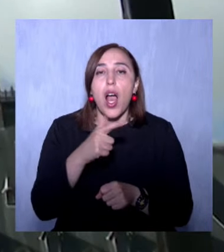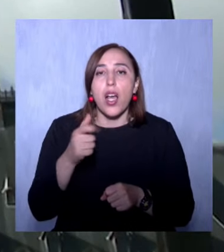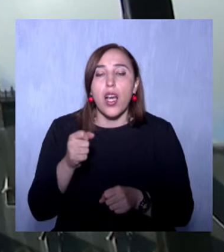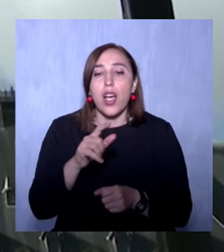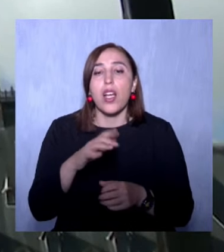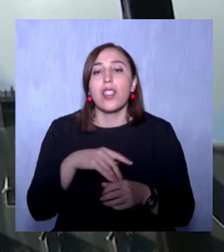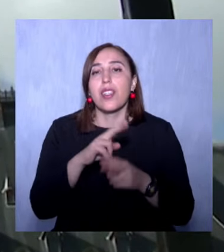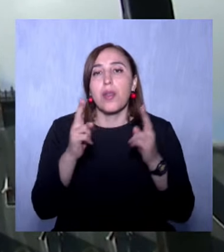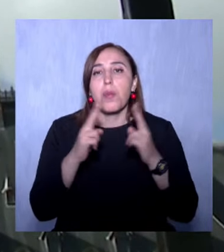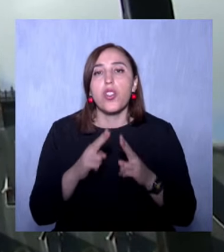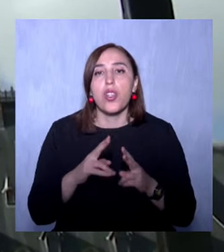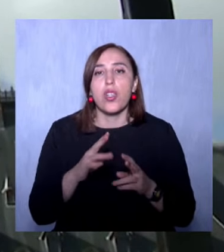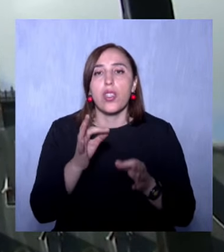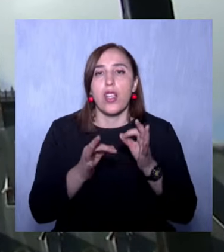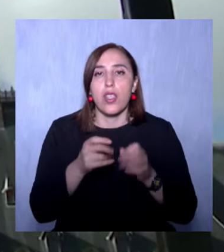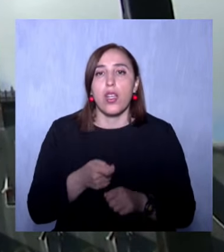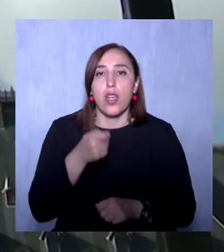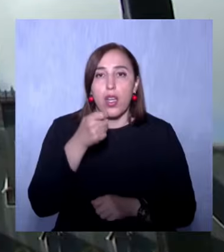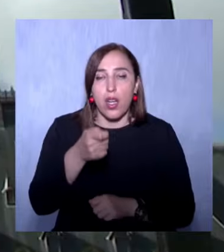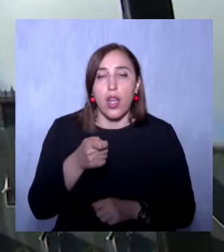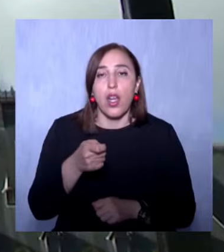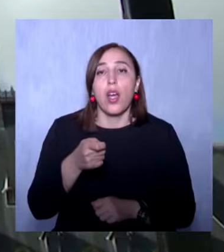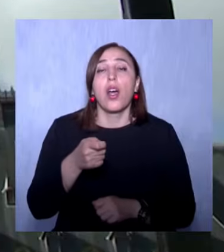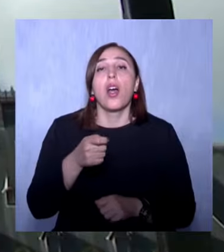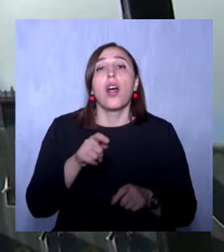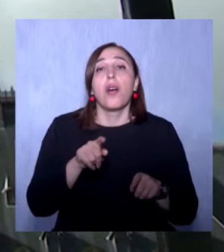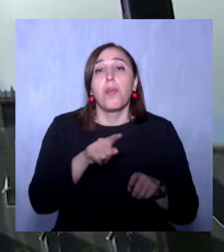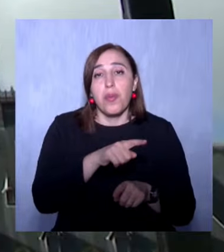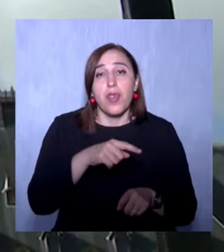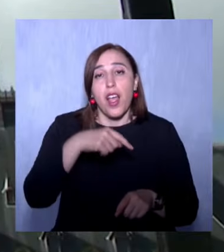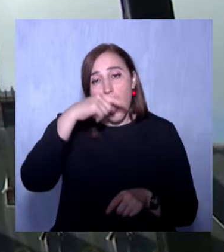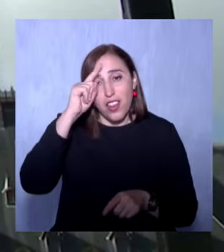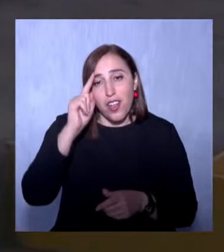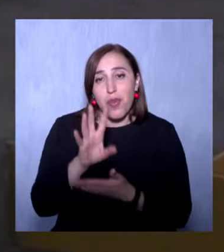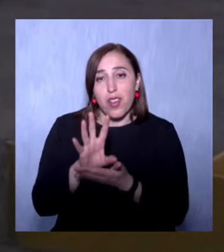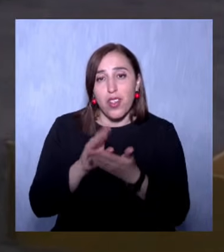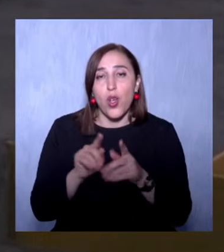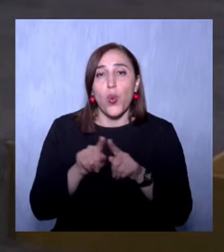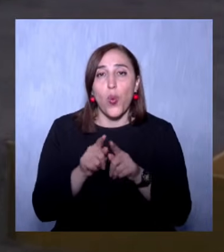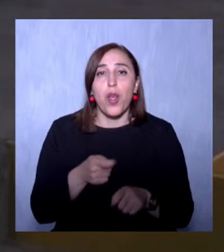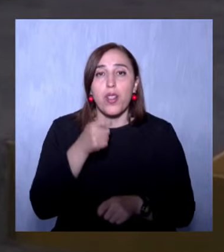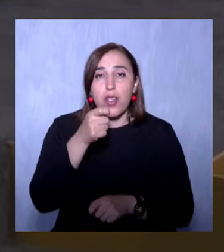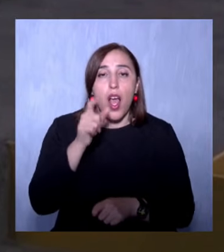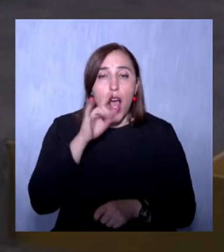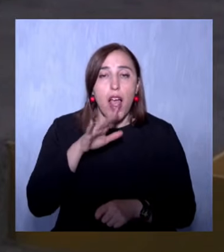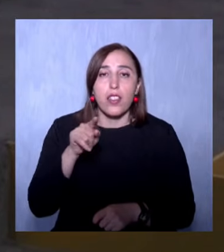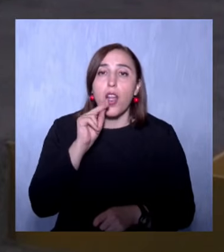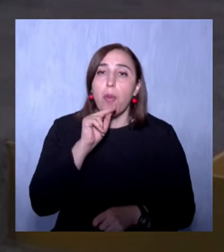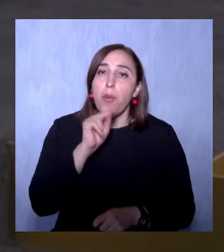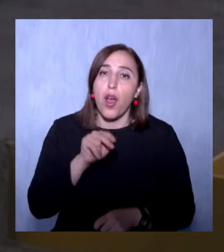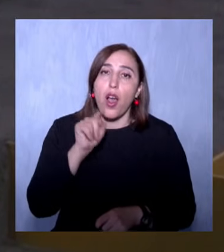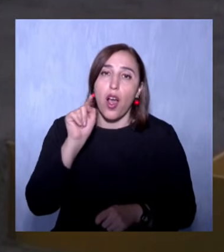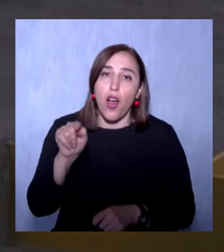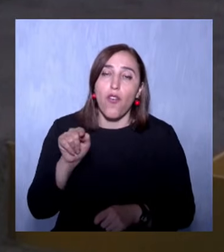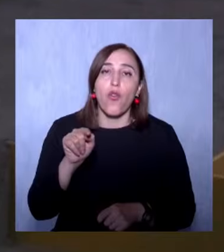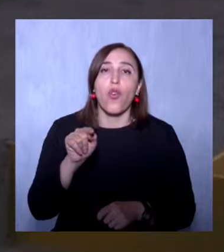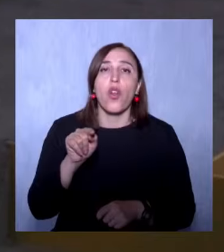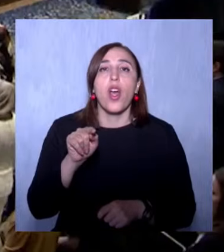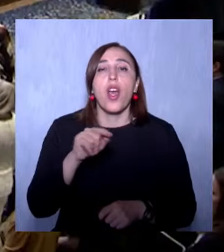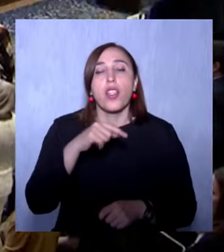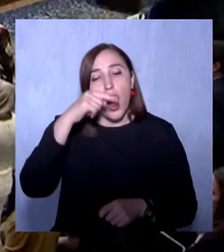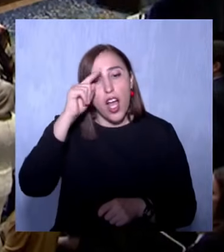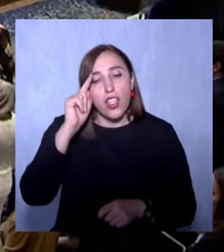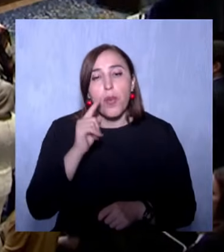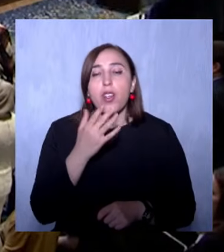շատ չանցած, Ադրբեջանն իր հերթին հակնդեմ հայց ներկայացրեց, մեղադրելով Հայաստանին ադրբեջանցիների էթնիկ